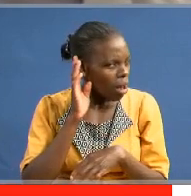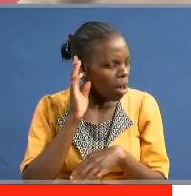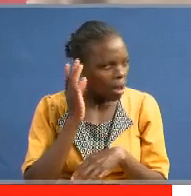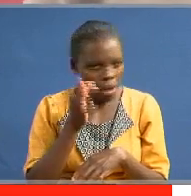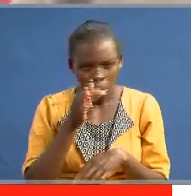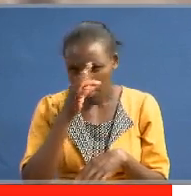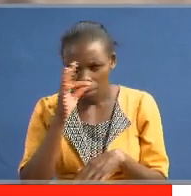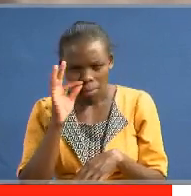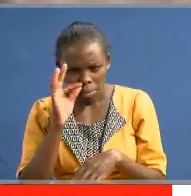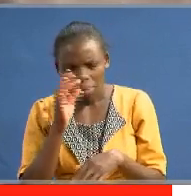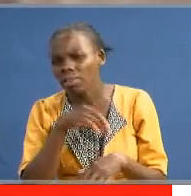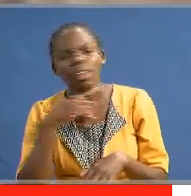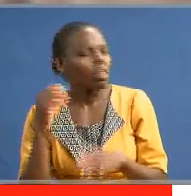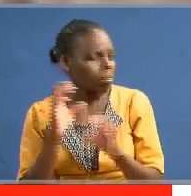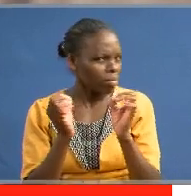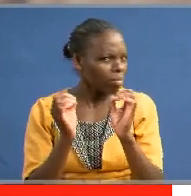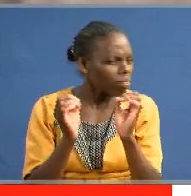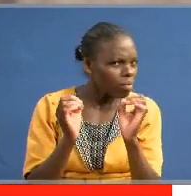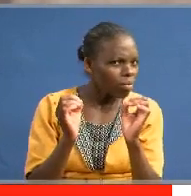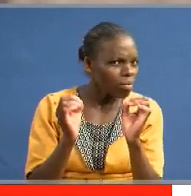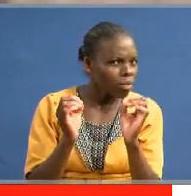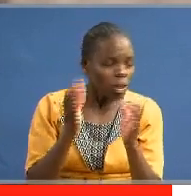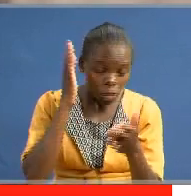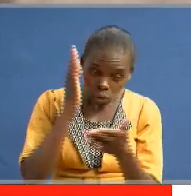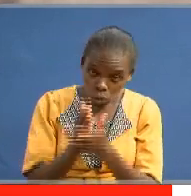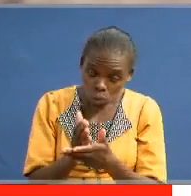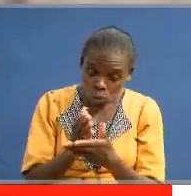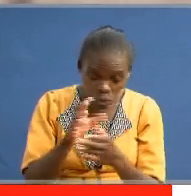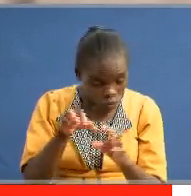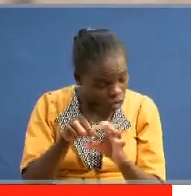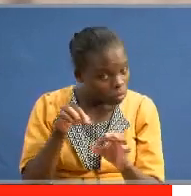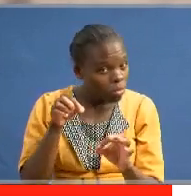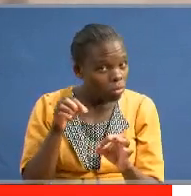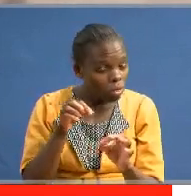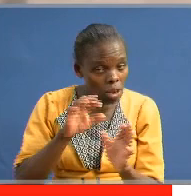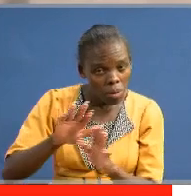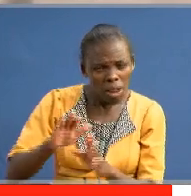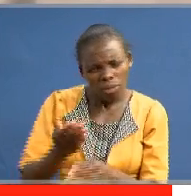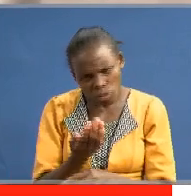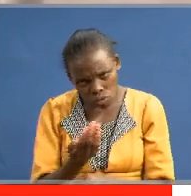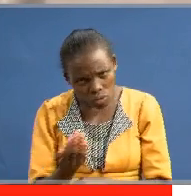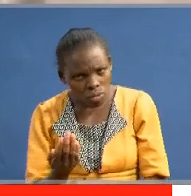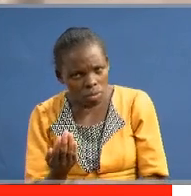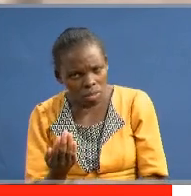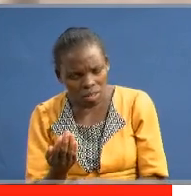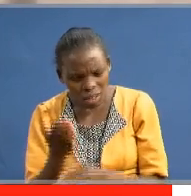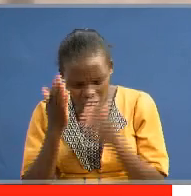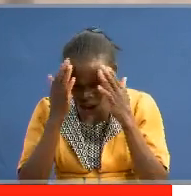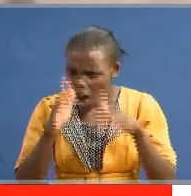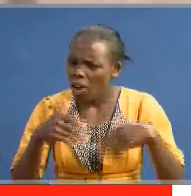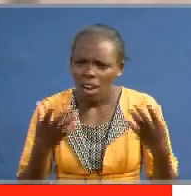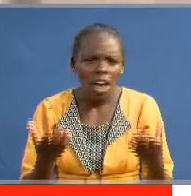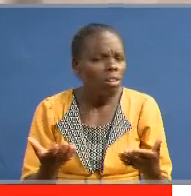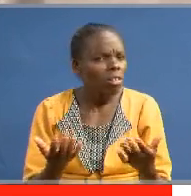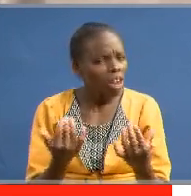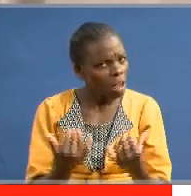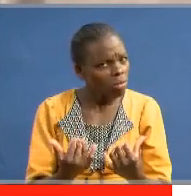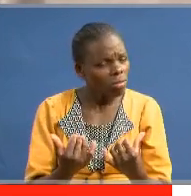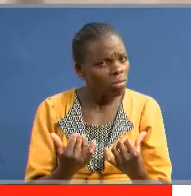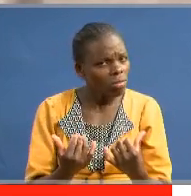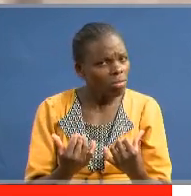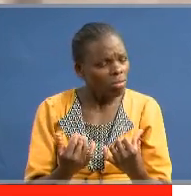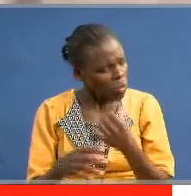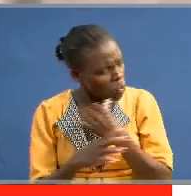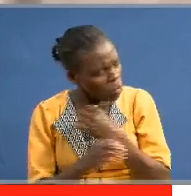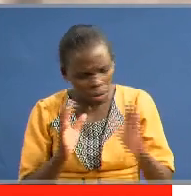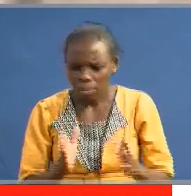ameuawa. Sasa tungetaka tu ukweli ujulikane. Jua ameacha watoto wadogo, hata sijui watakuwaje sasa. Na yeye akuwa